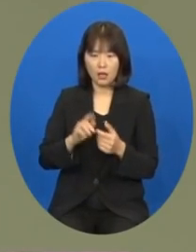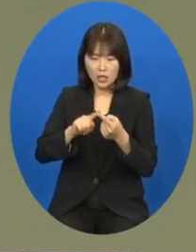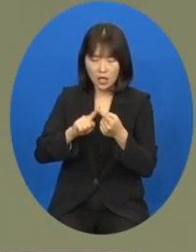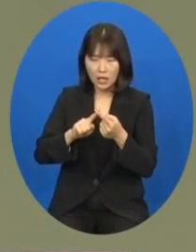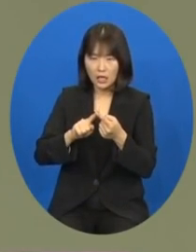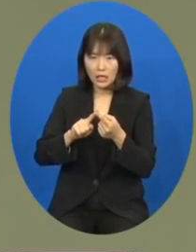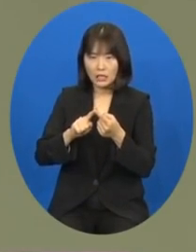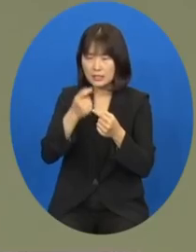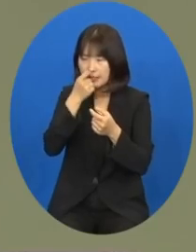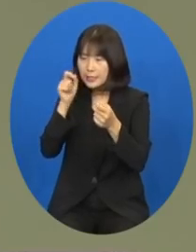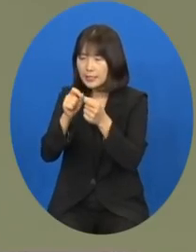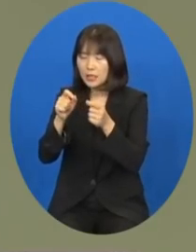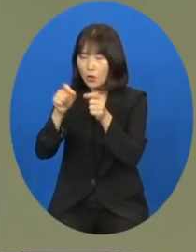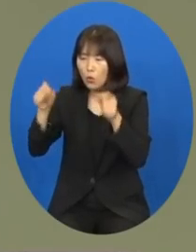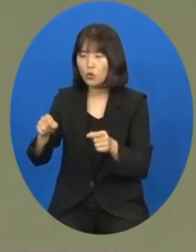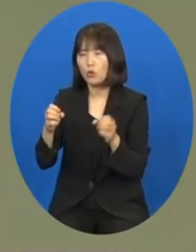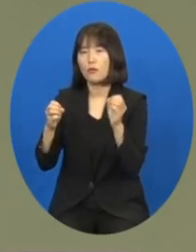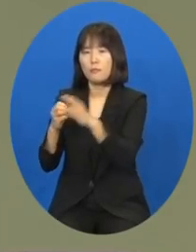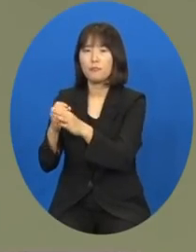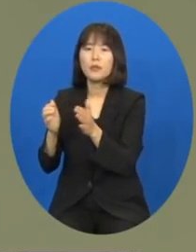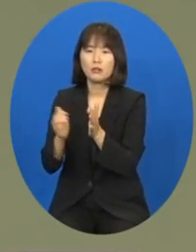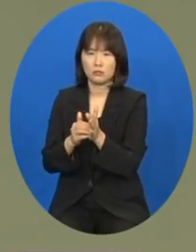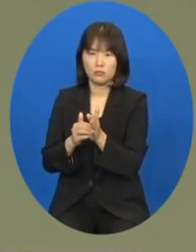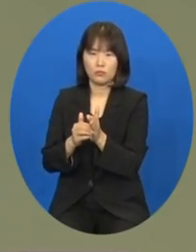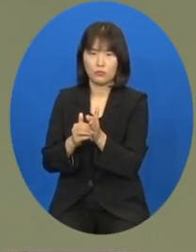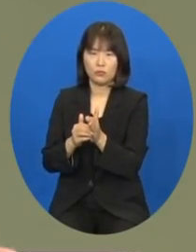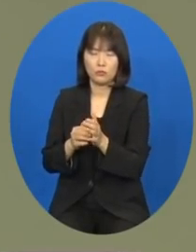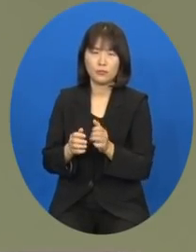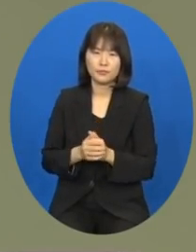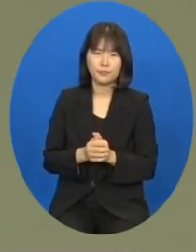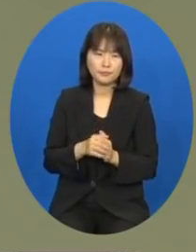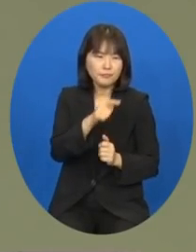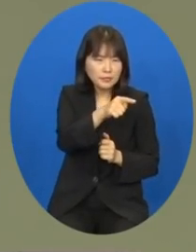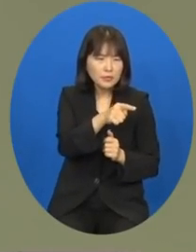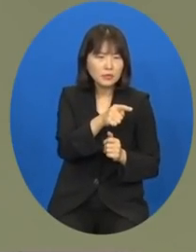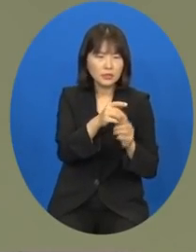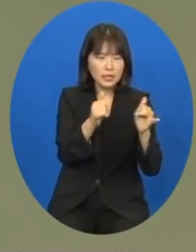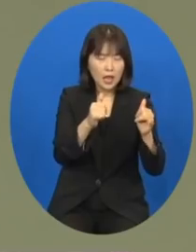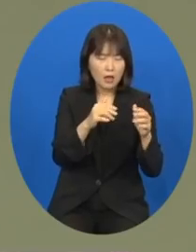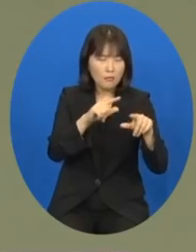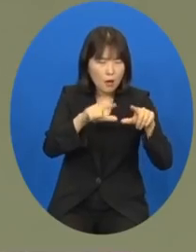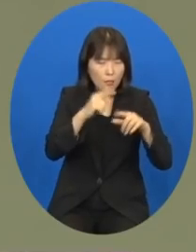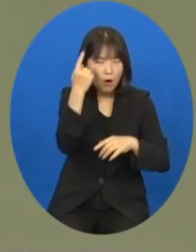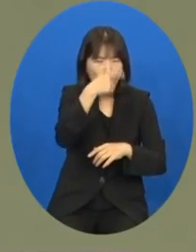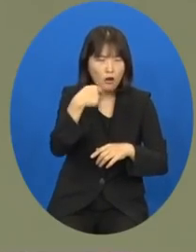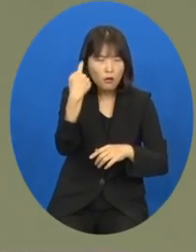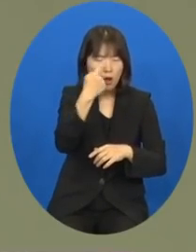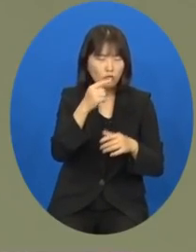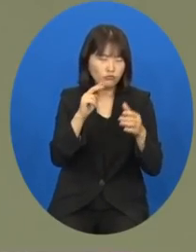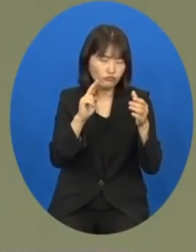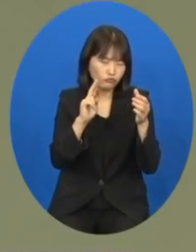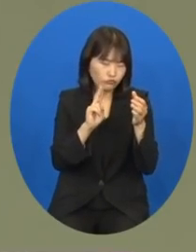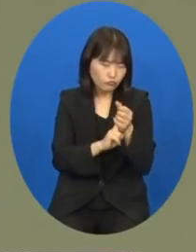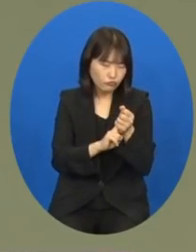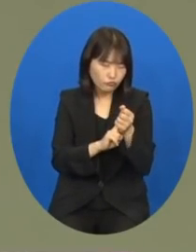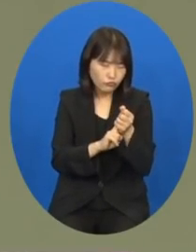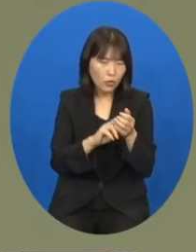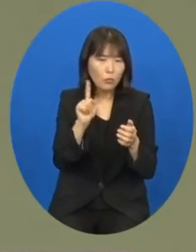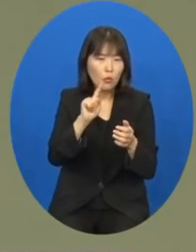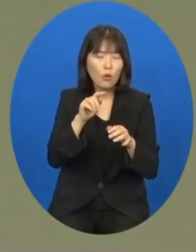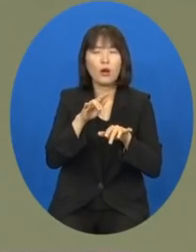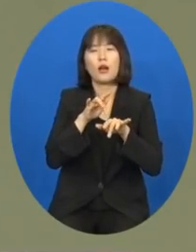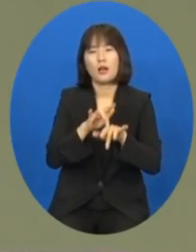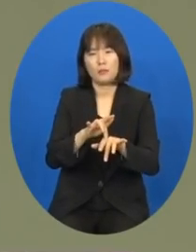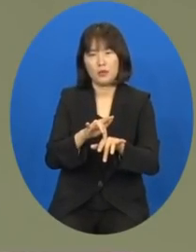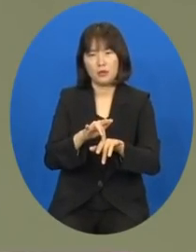거죠 i 많은 평범한 얼굴 하고 숨어있던 악마의 어떤 것이죠 엄마가 따로 있는 것이